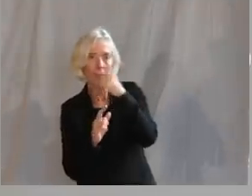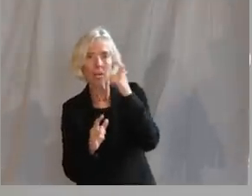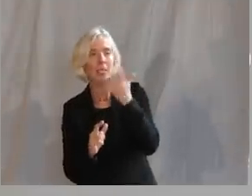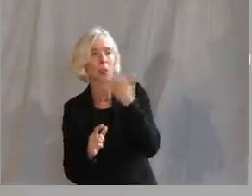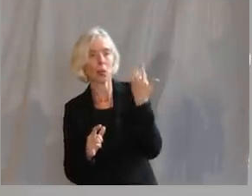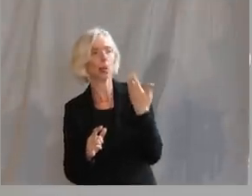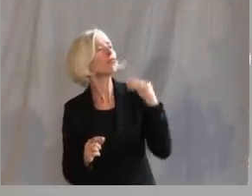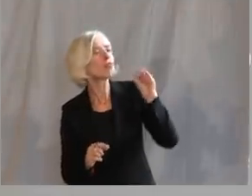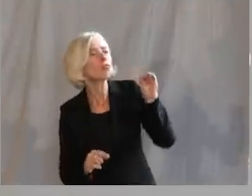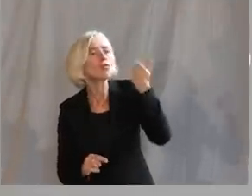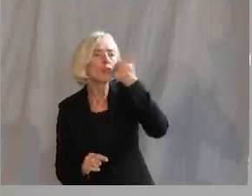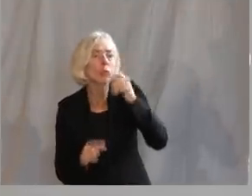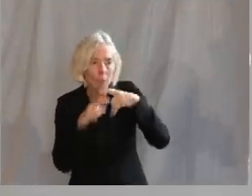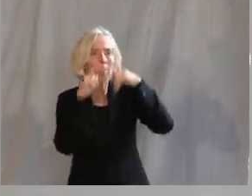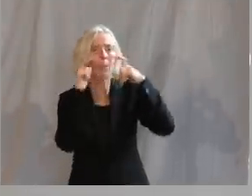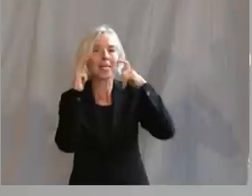Maskenpflicht besteht.